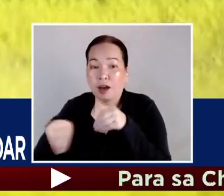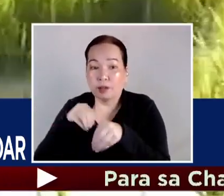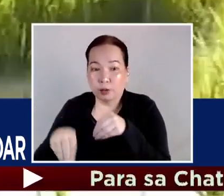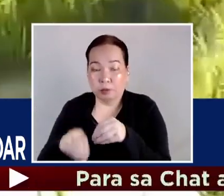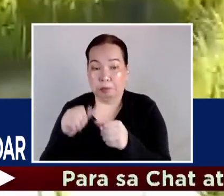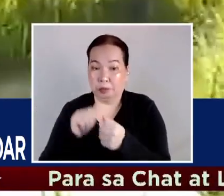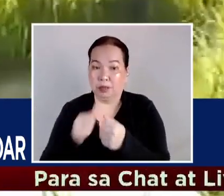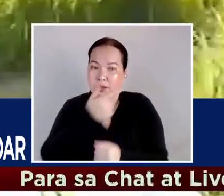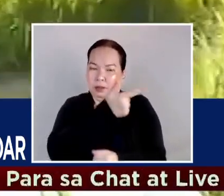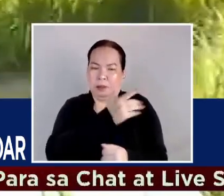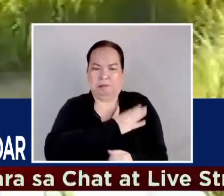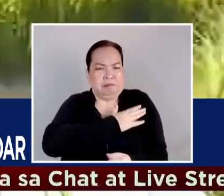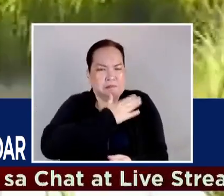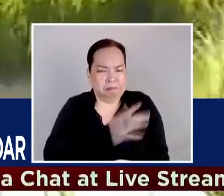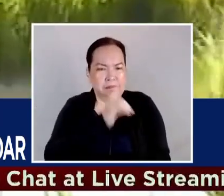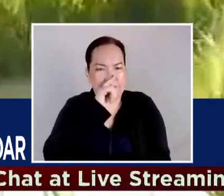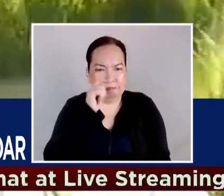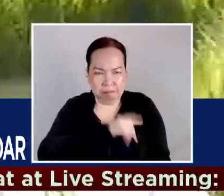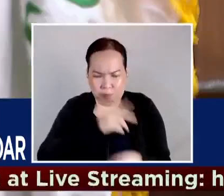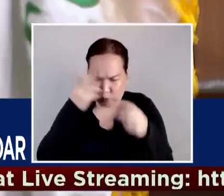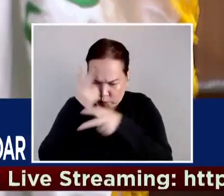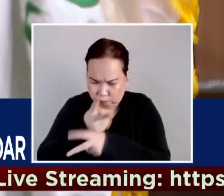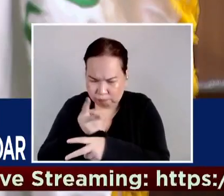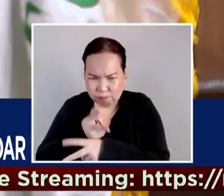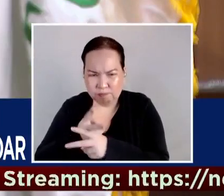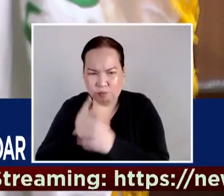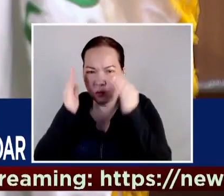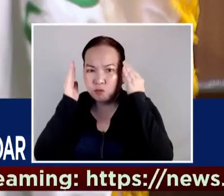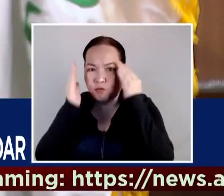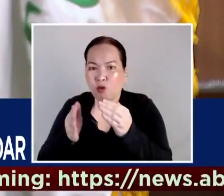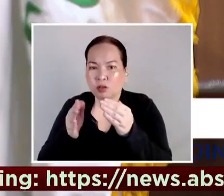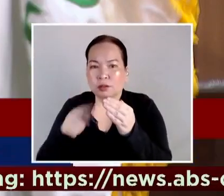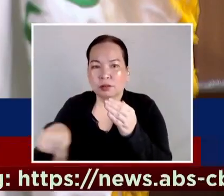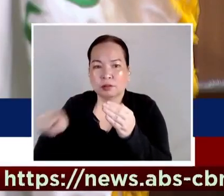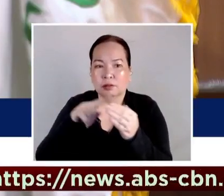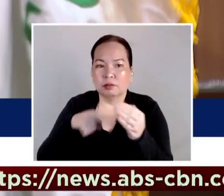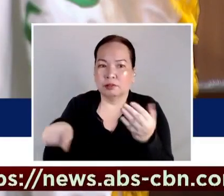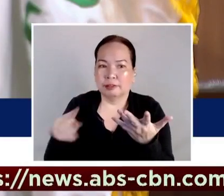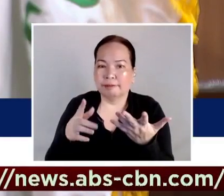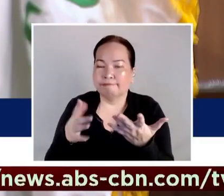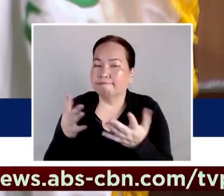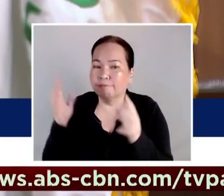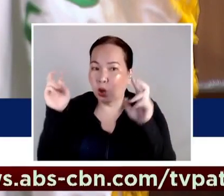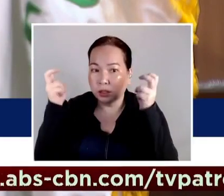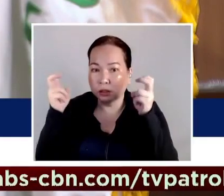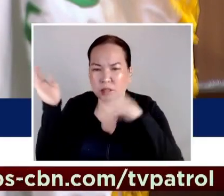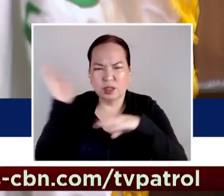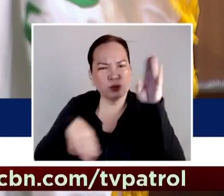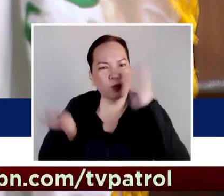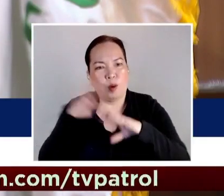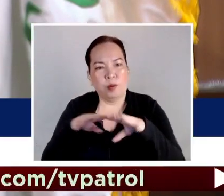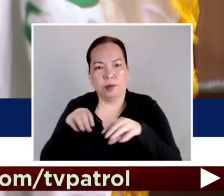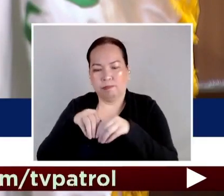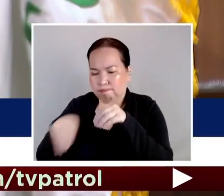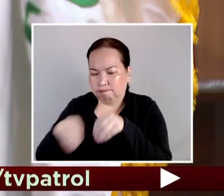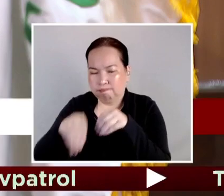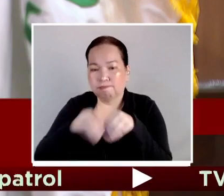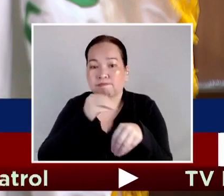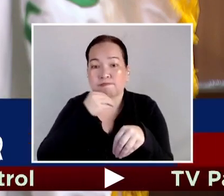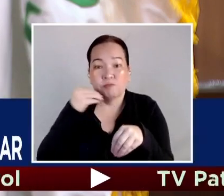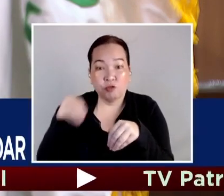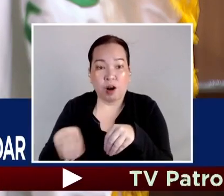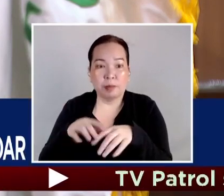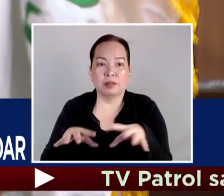mga isyung pang-agrikultura. The decision for PBBM to take leadership